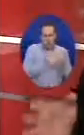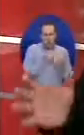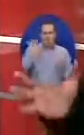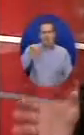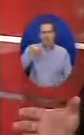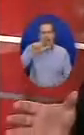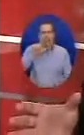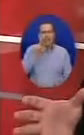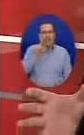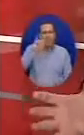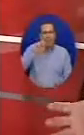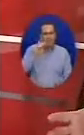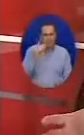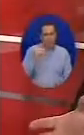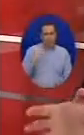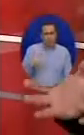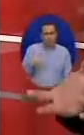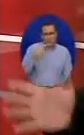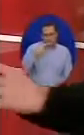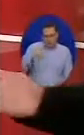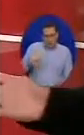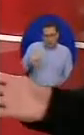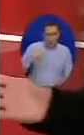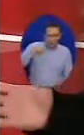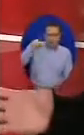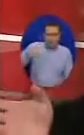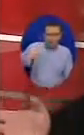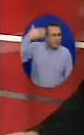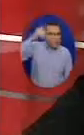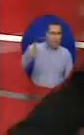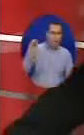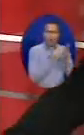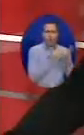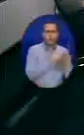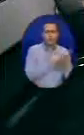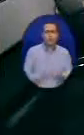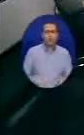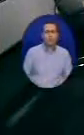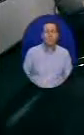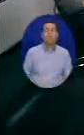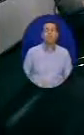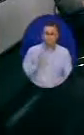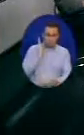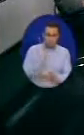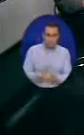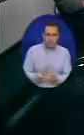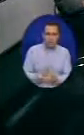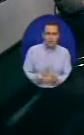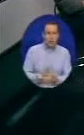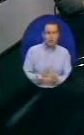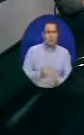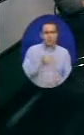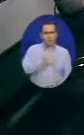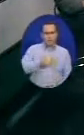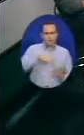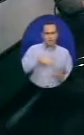יחוקק. השאלה אם זה עניין מקומי או שגמלה בליבו של נתניהו החלטה ללכת לבחירות. חד משמעית, לא גמלה בליבו